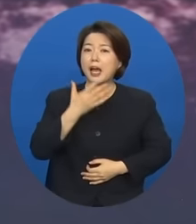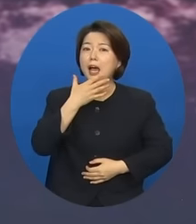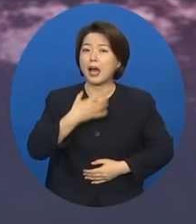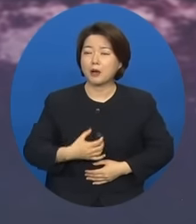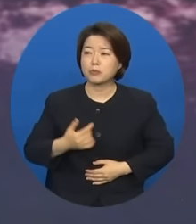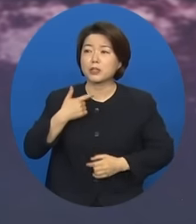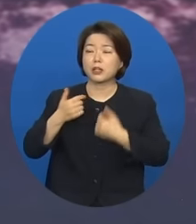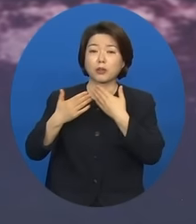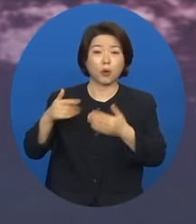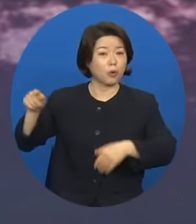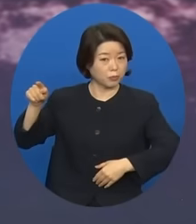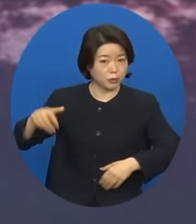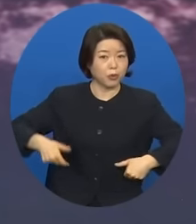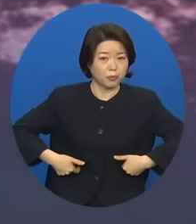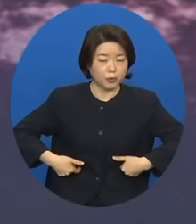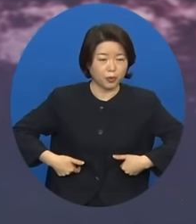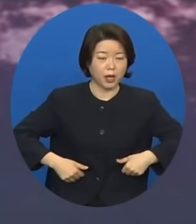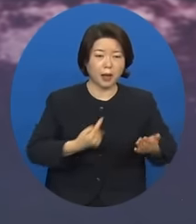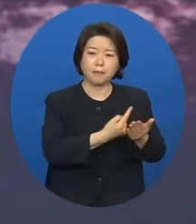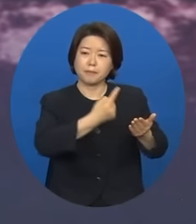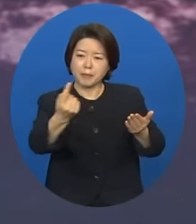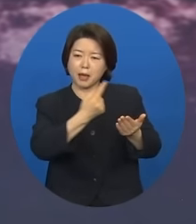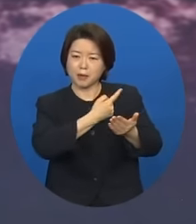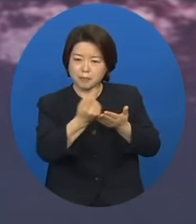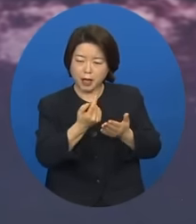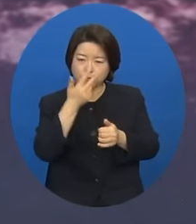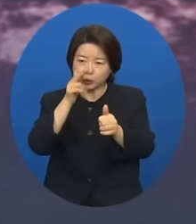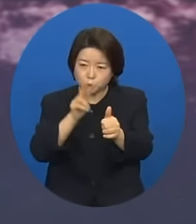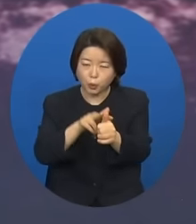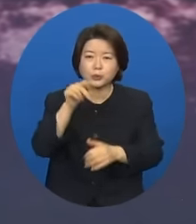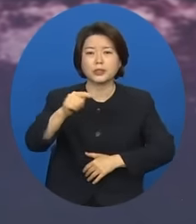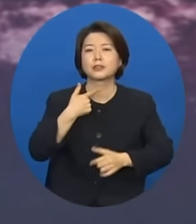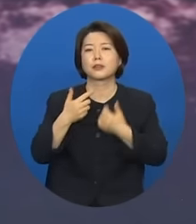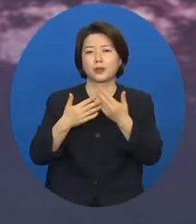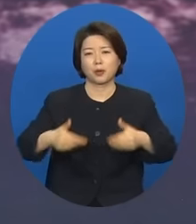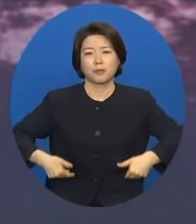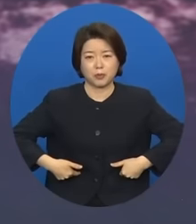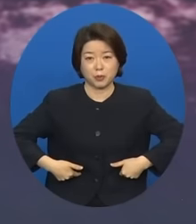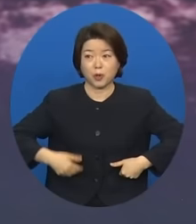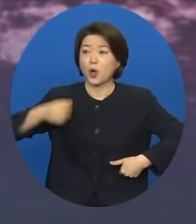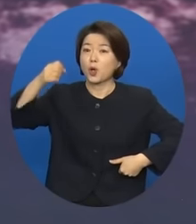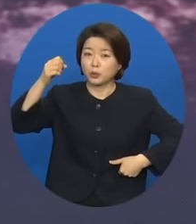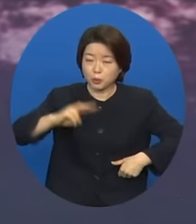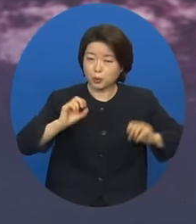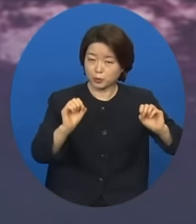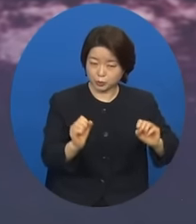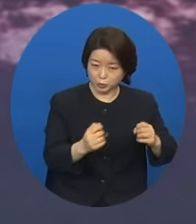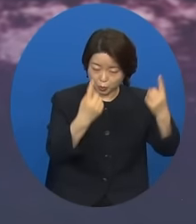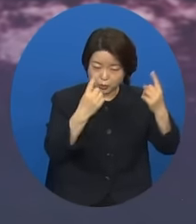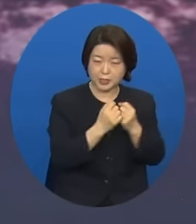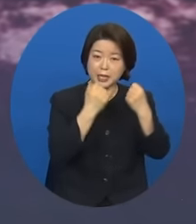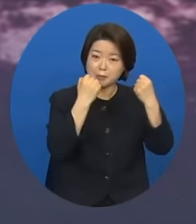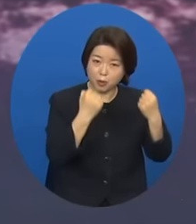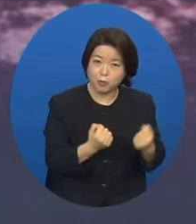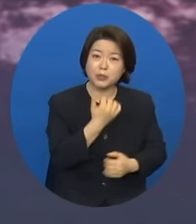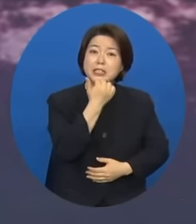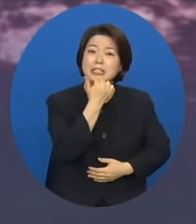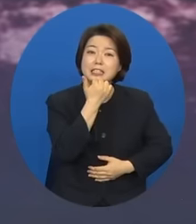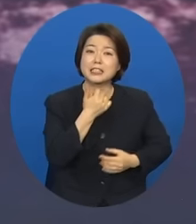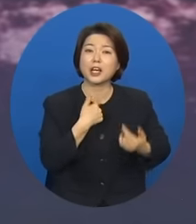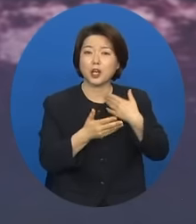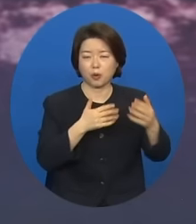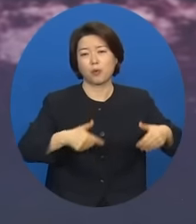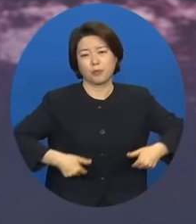경험이 있어야 됩니다 즉 떠나는 경험이 있어야 되고 동시에 이삭의 경험도 있어야 돼요 즉 머무는 경험도 있어야 됩니다 이것은